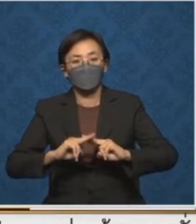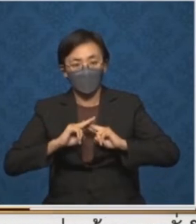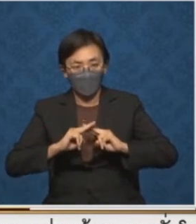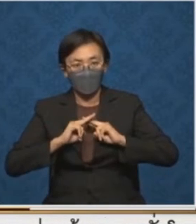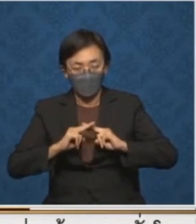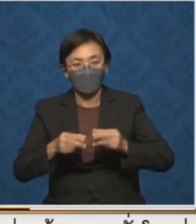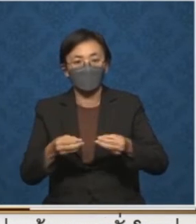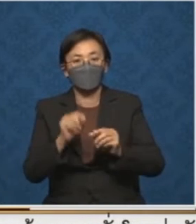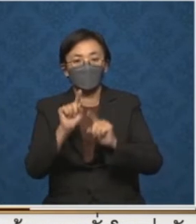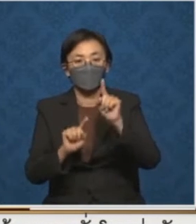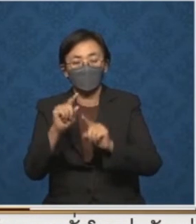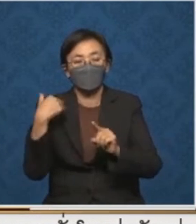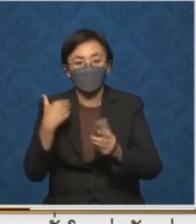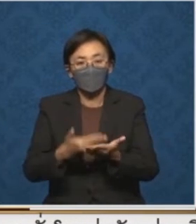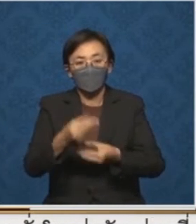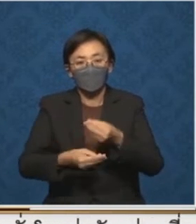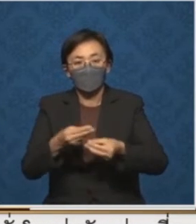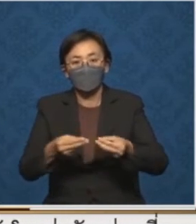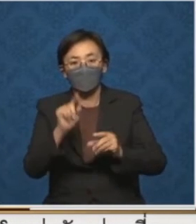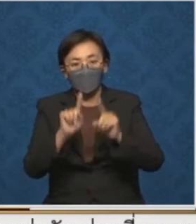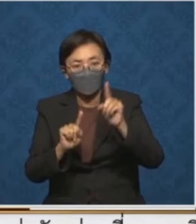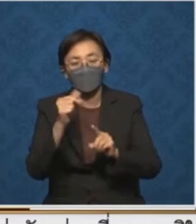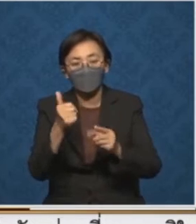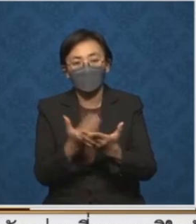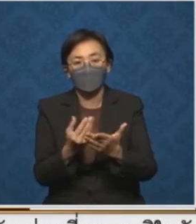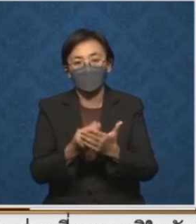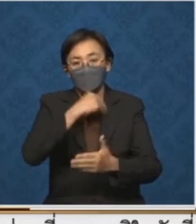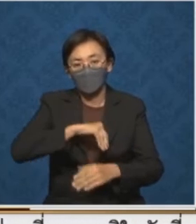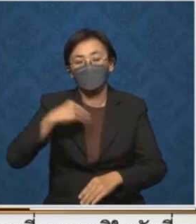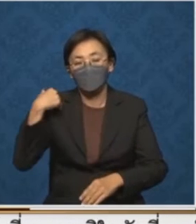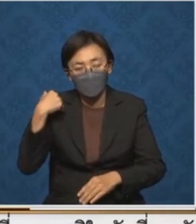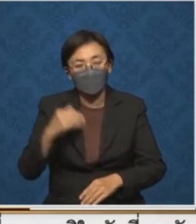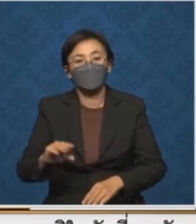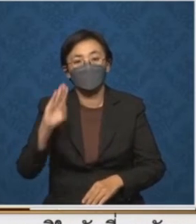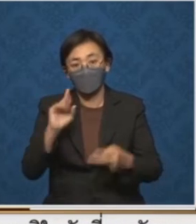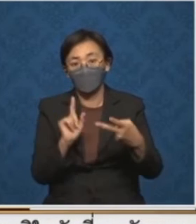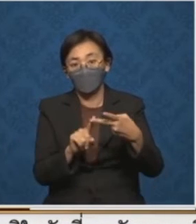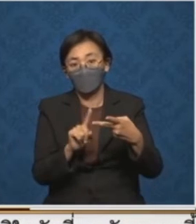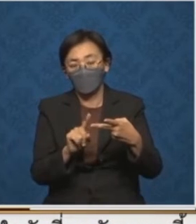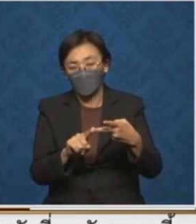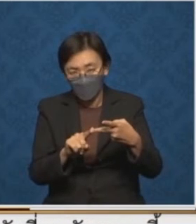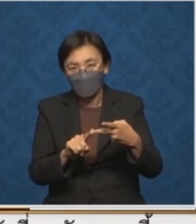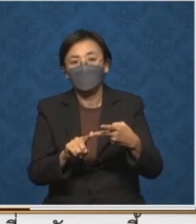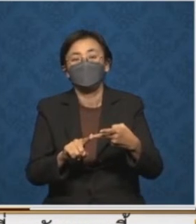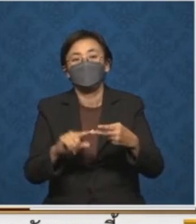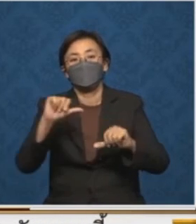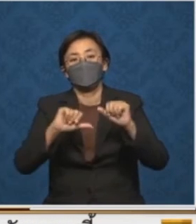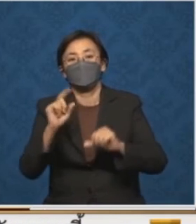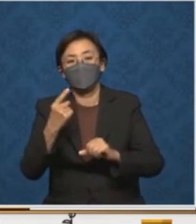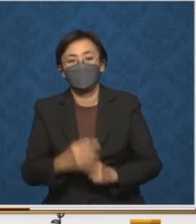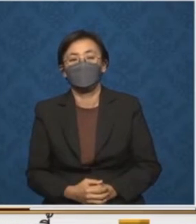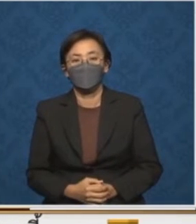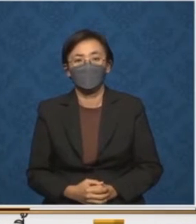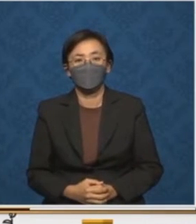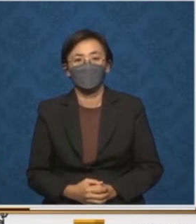ไม่ได้ยกเว้นรัฐบาลเป็นคนจัดการผมสงสัยอยู่นิตเดียวครับถ้าท่านคิดว่า